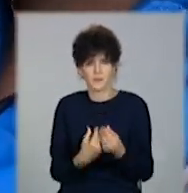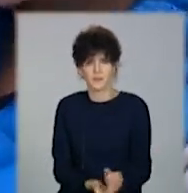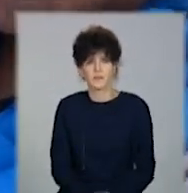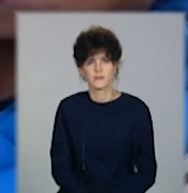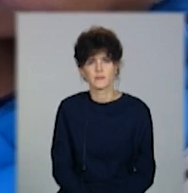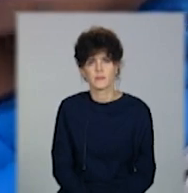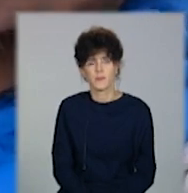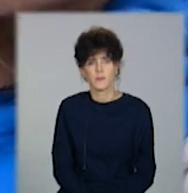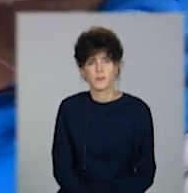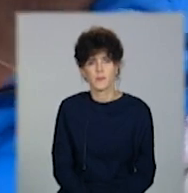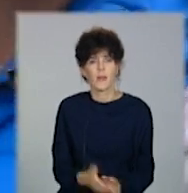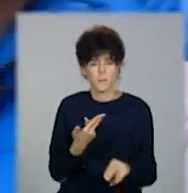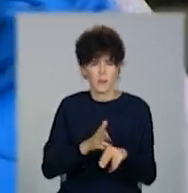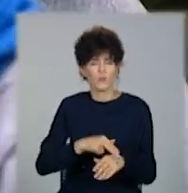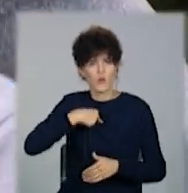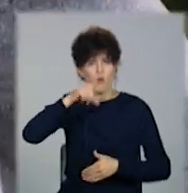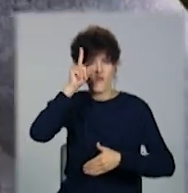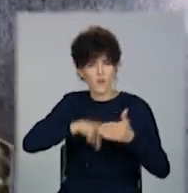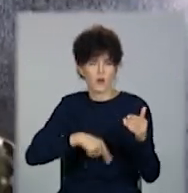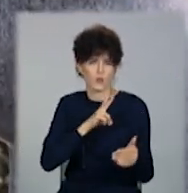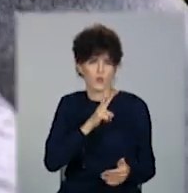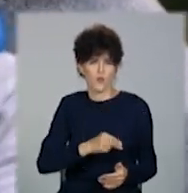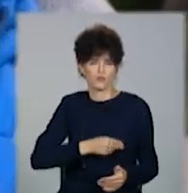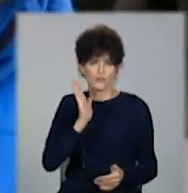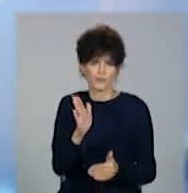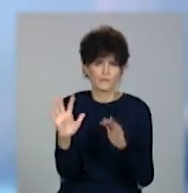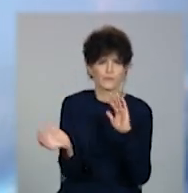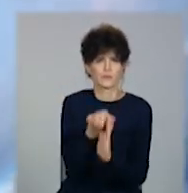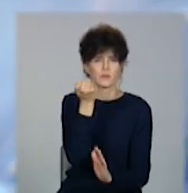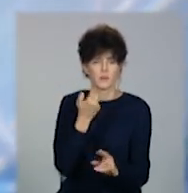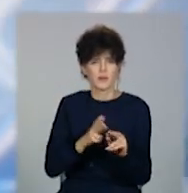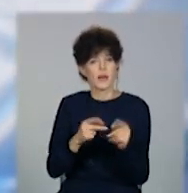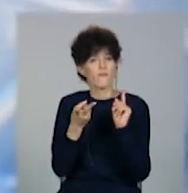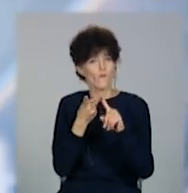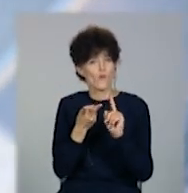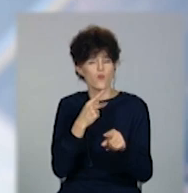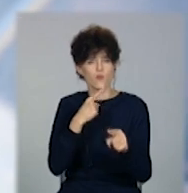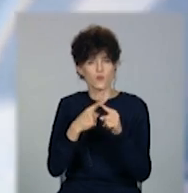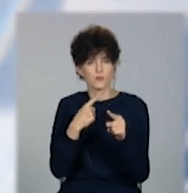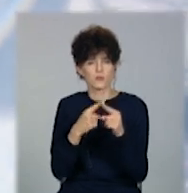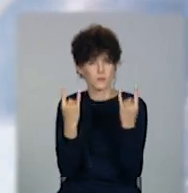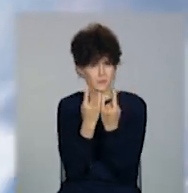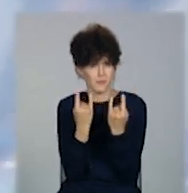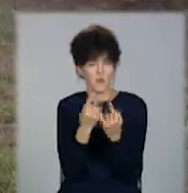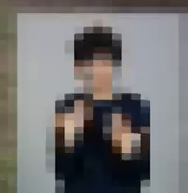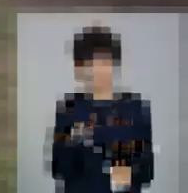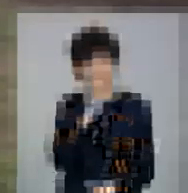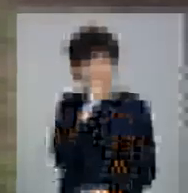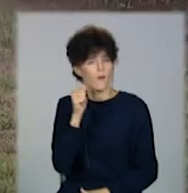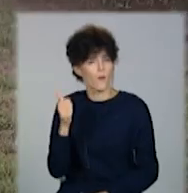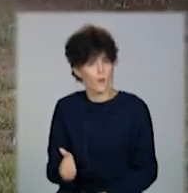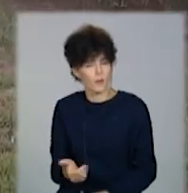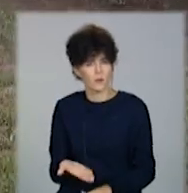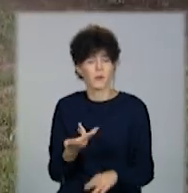У доньки неодмінно все вийде, впевнена Олена. До того ж, її сестра-близнючка вже вимовила перші слова. Я